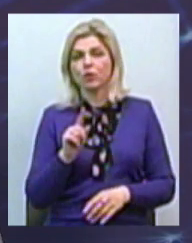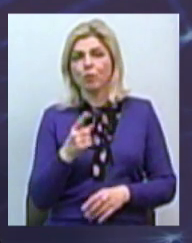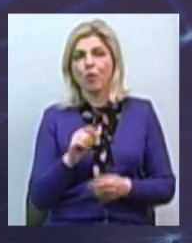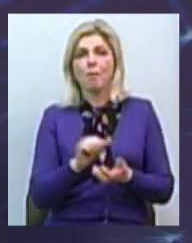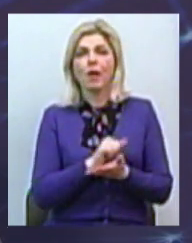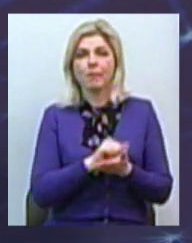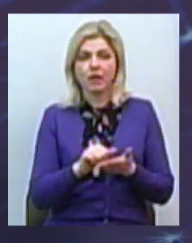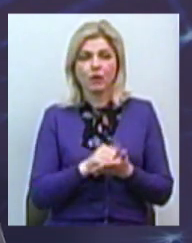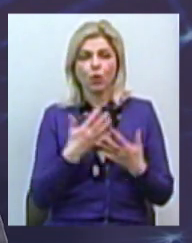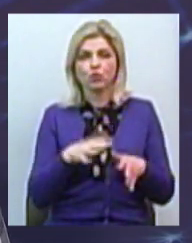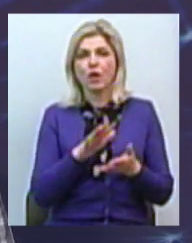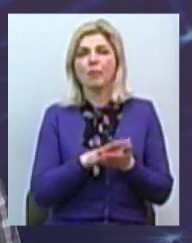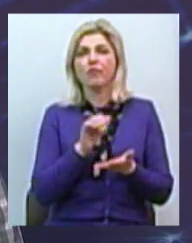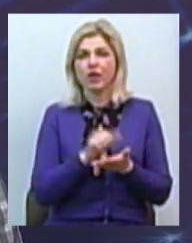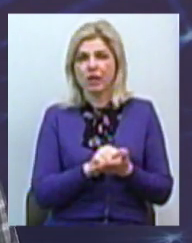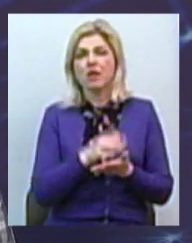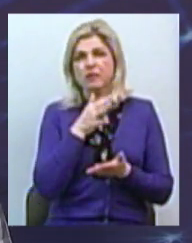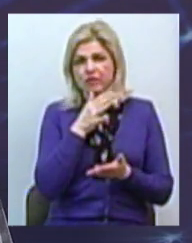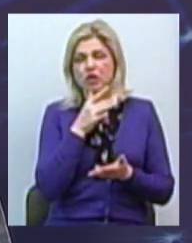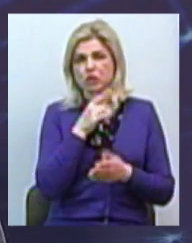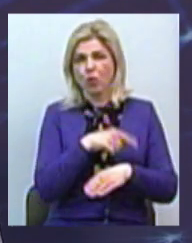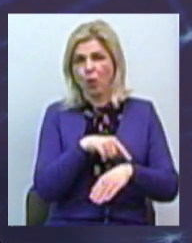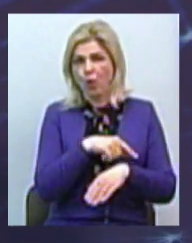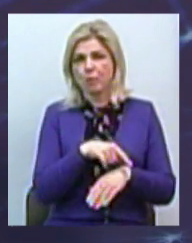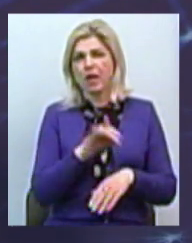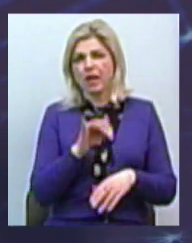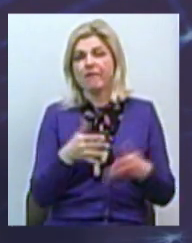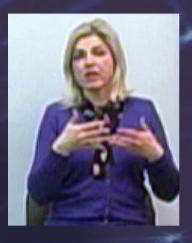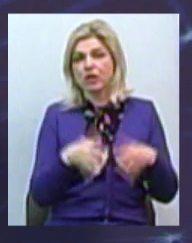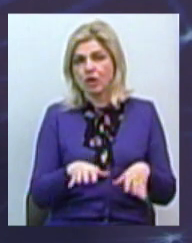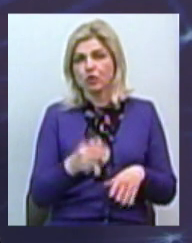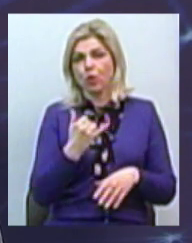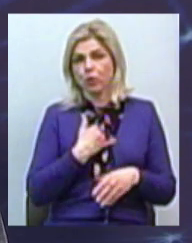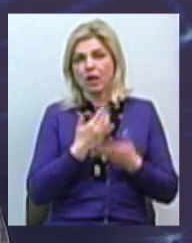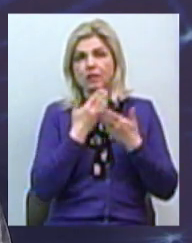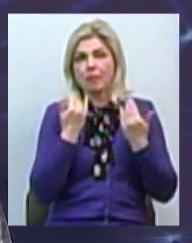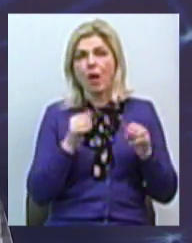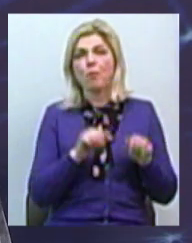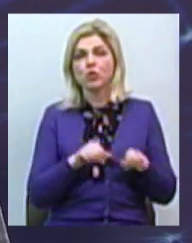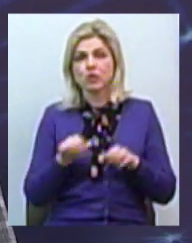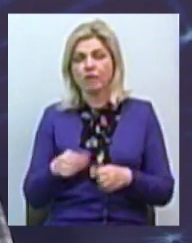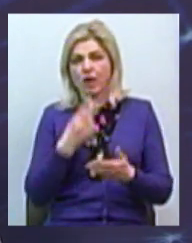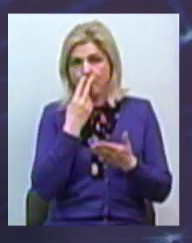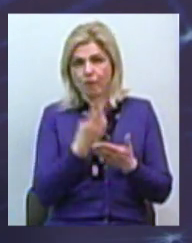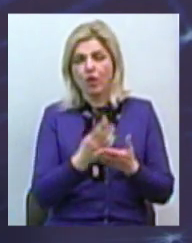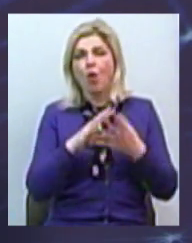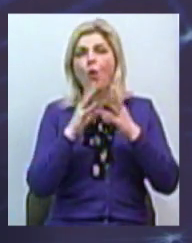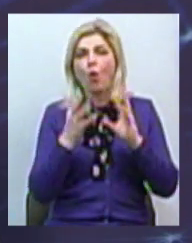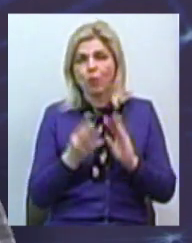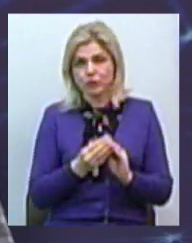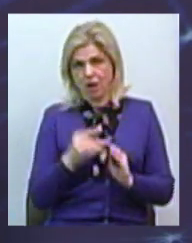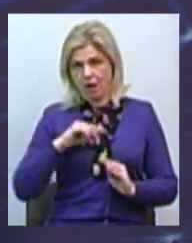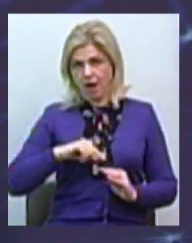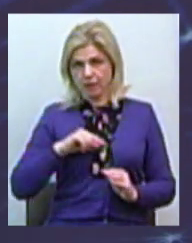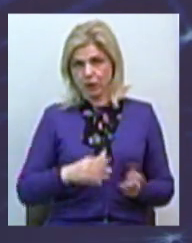ну, вже псується з часом, і він десь втрачається, і у нас немає можливості побачити загальну картину. Бо, знаєте,